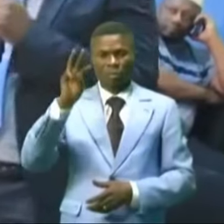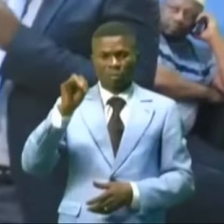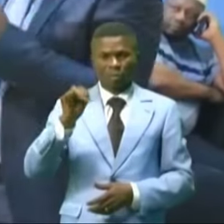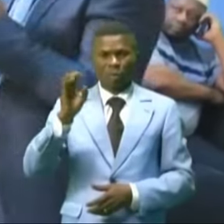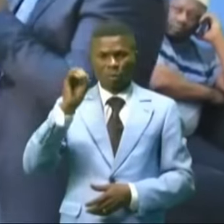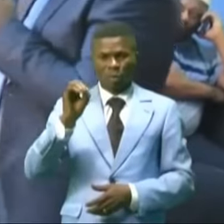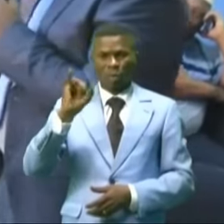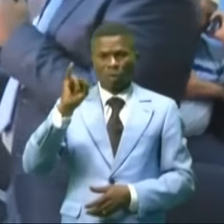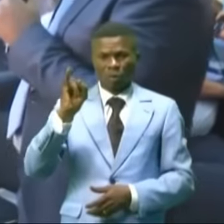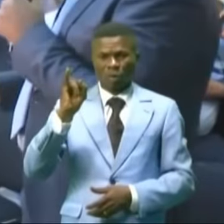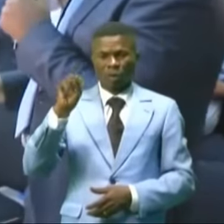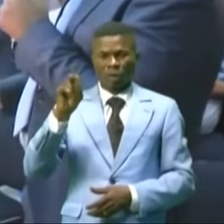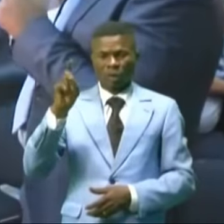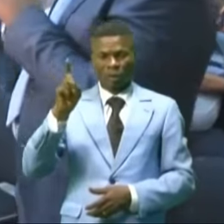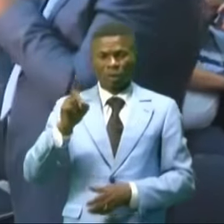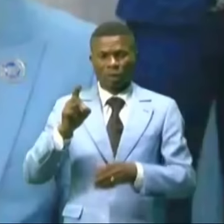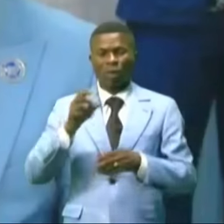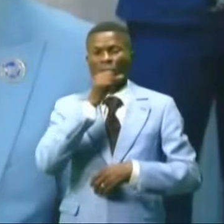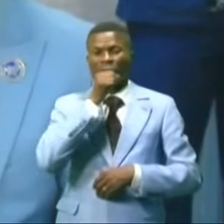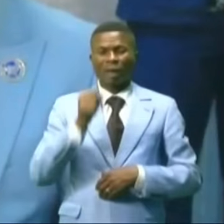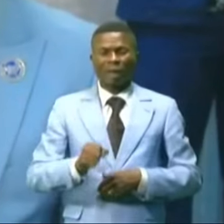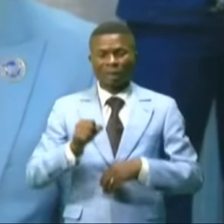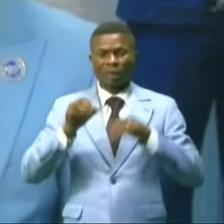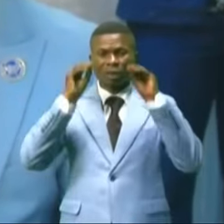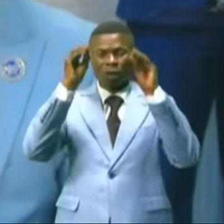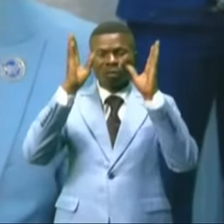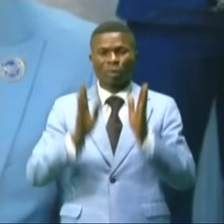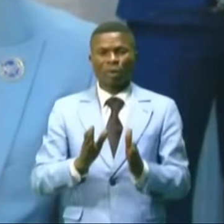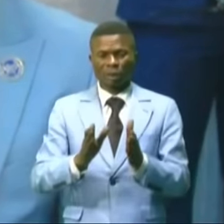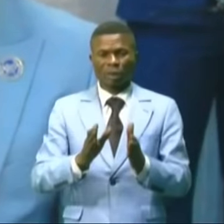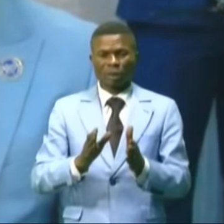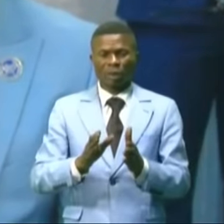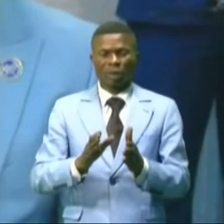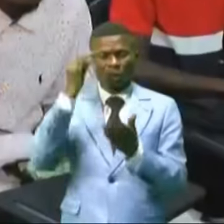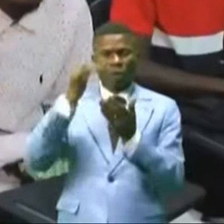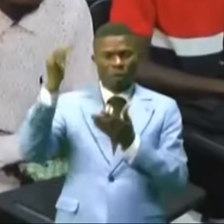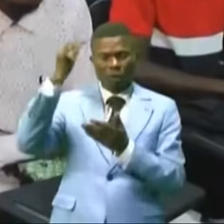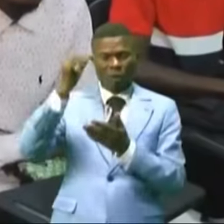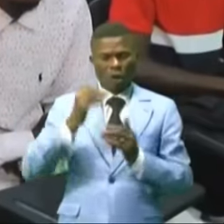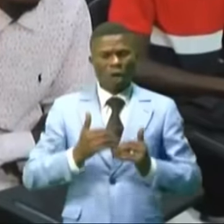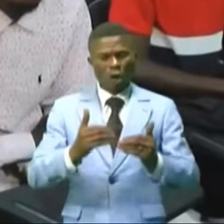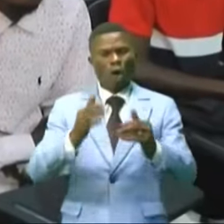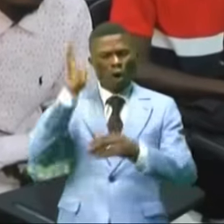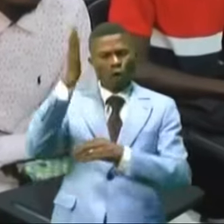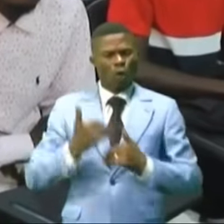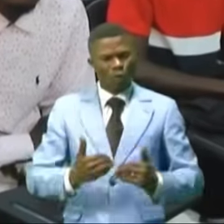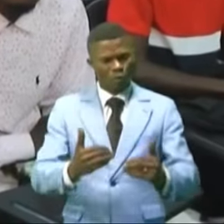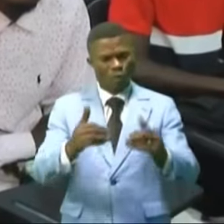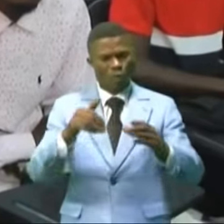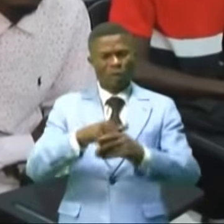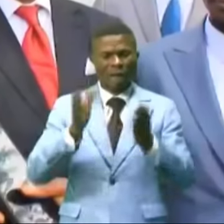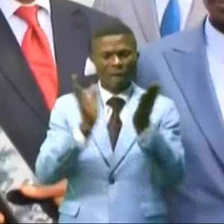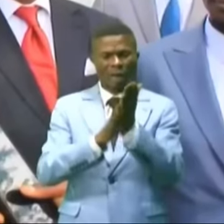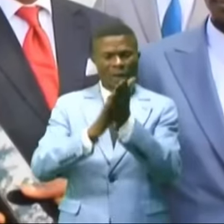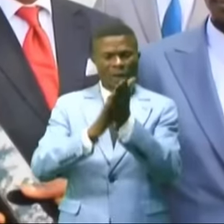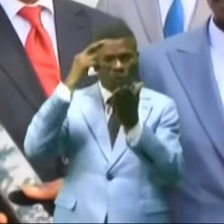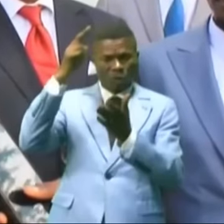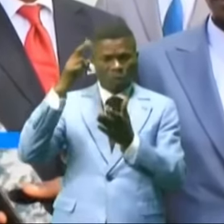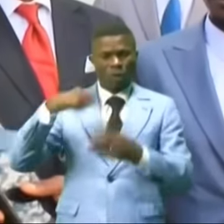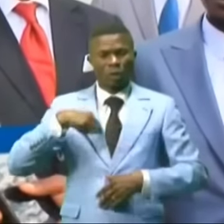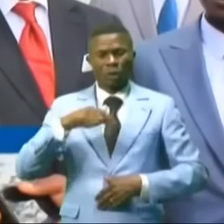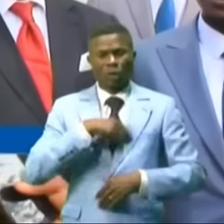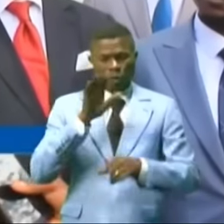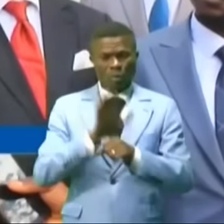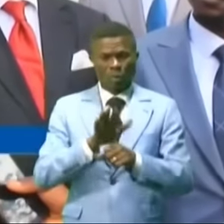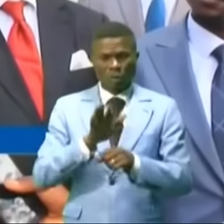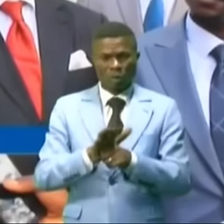sortant de l'enseignement supérieur et universitaire, salue la tenue régulière des conférences dans le milieu universitaire. Nous avons plus ou